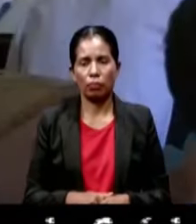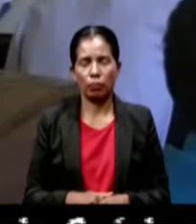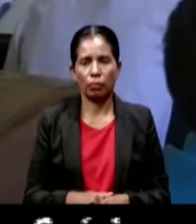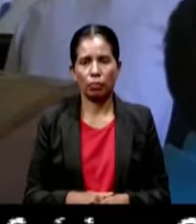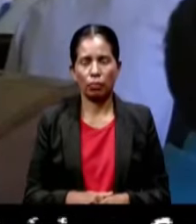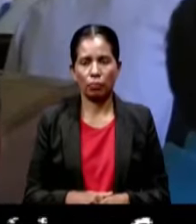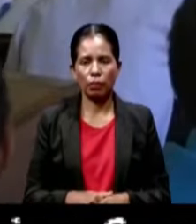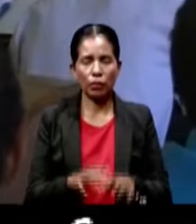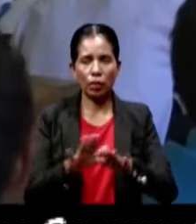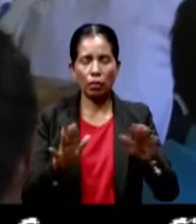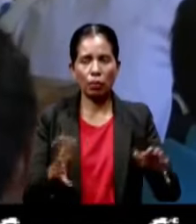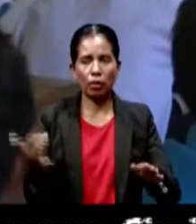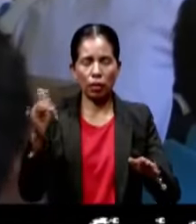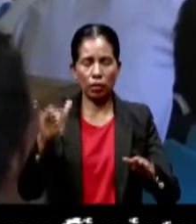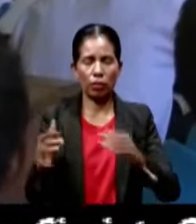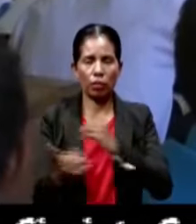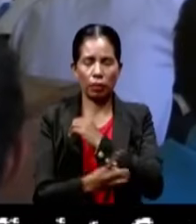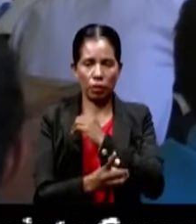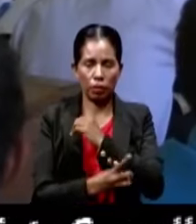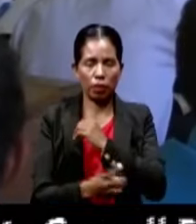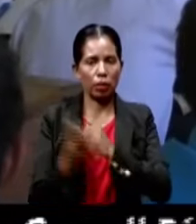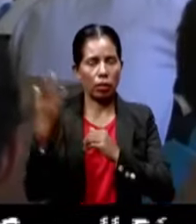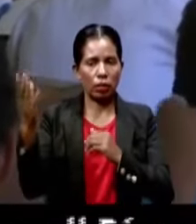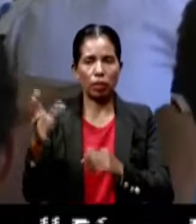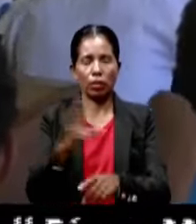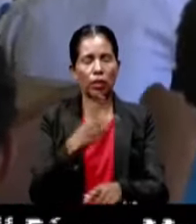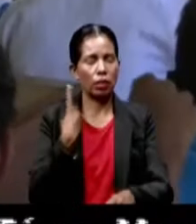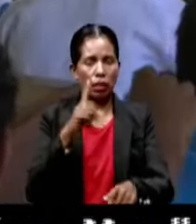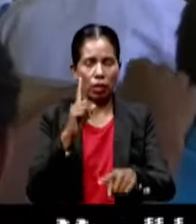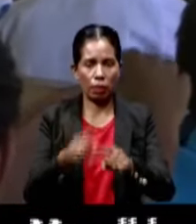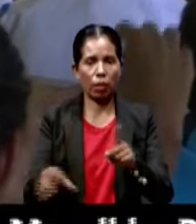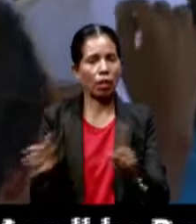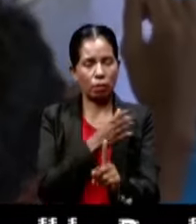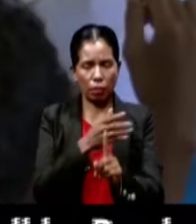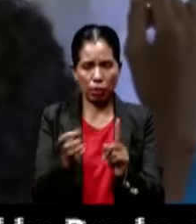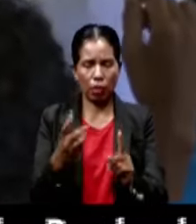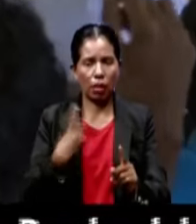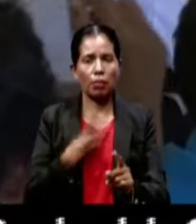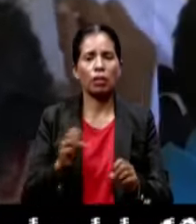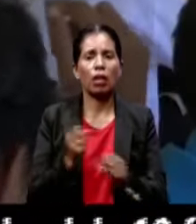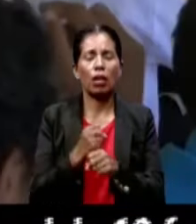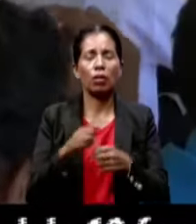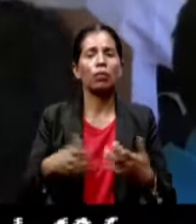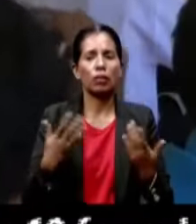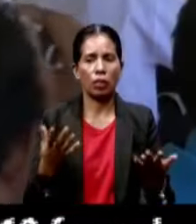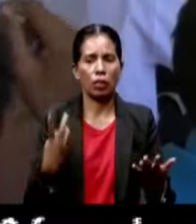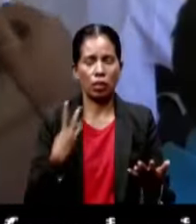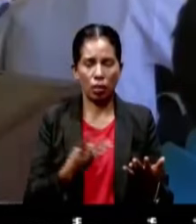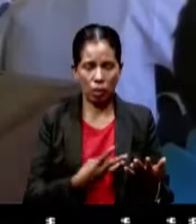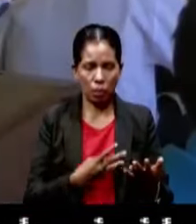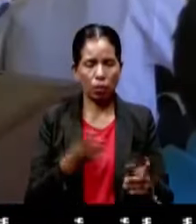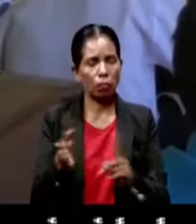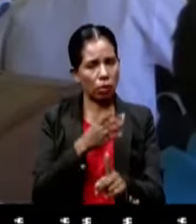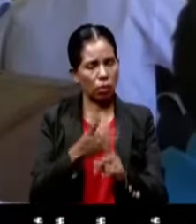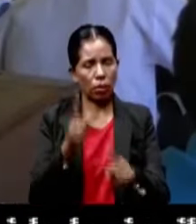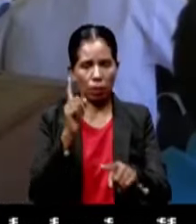asa disiplinar di salala na kasere ita labele siak ita labele pako. Agora ame tal nusa. Ame tu hakas mos labele,